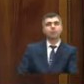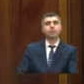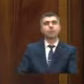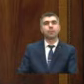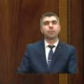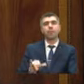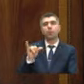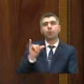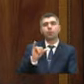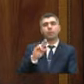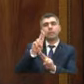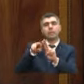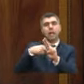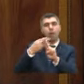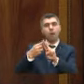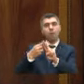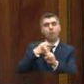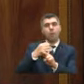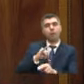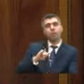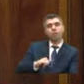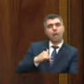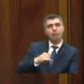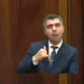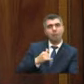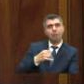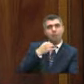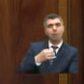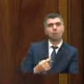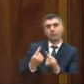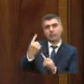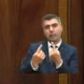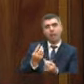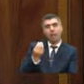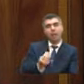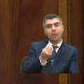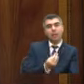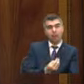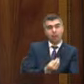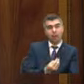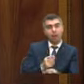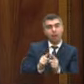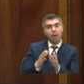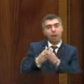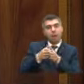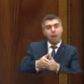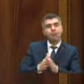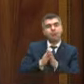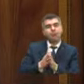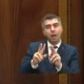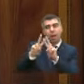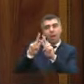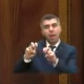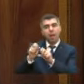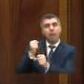ما هو ردكم عن اختيار الشباب والنساء بل حتى الأطفال ركوب قوارب الموت بحثاً عن